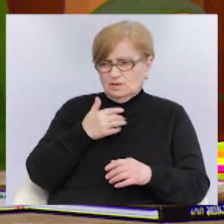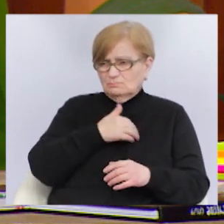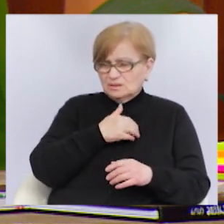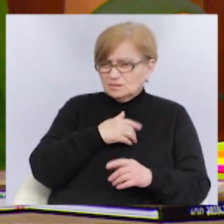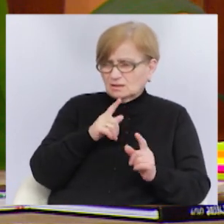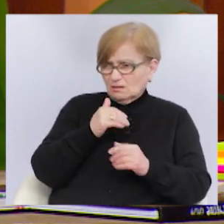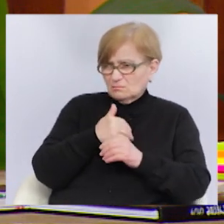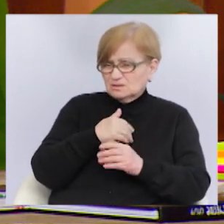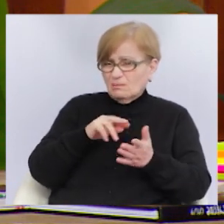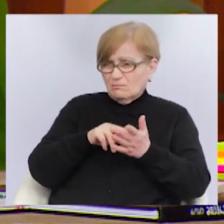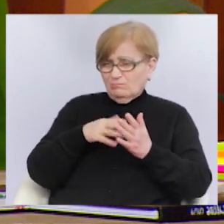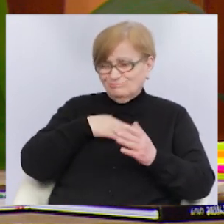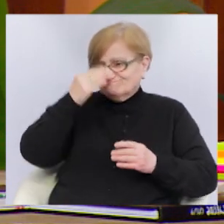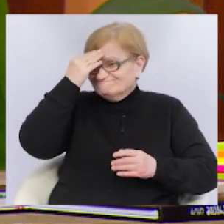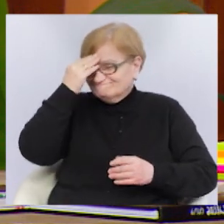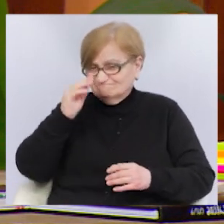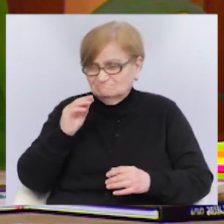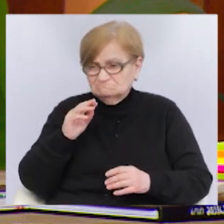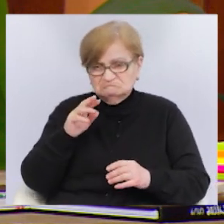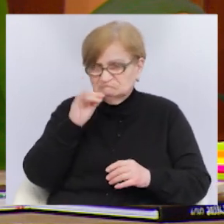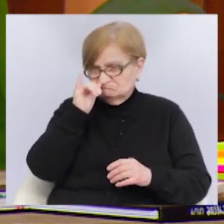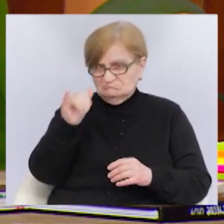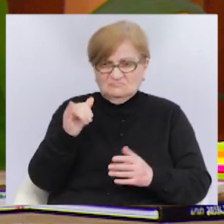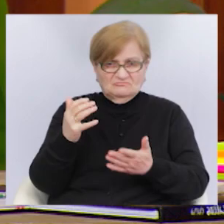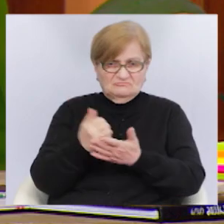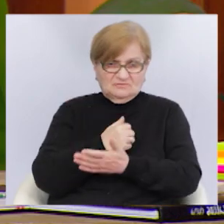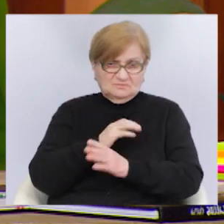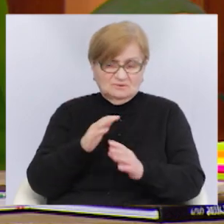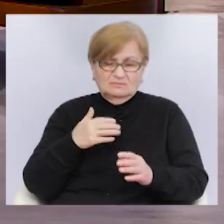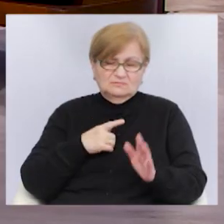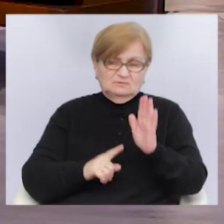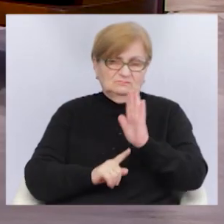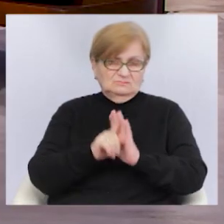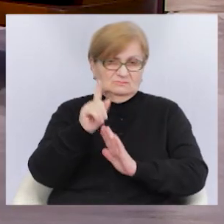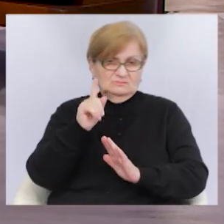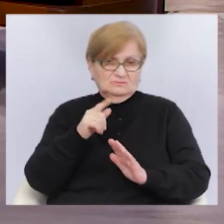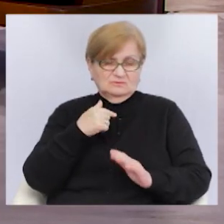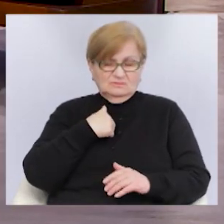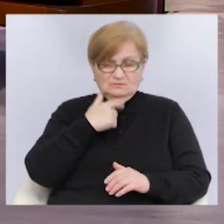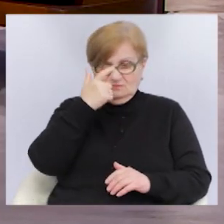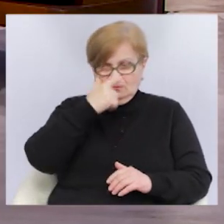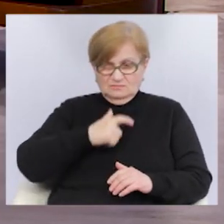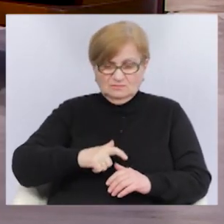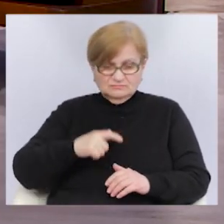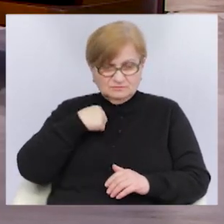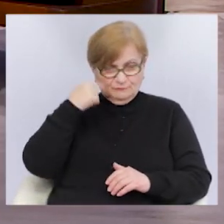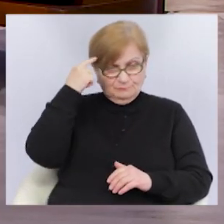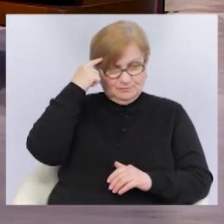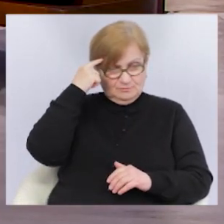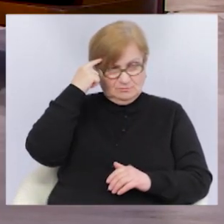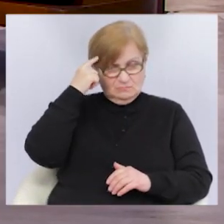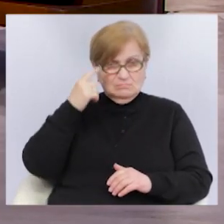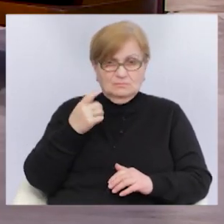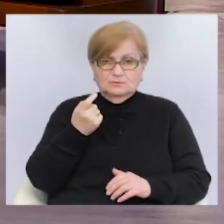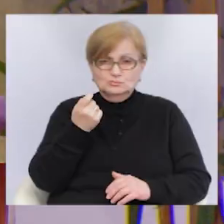როგორც დაგეგმილი მქონდა. ზრუნვის პროცესში მე ვიწყებ ამ ფოკუსის საკუთარ თავისკენ შემოტრიალებას